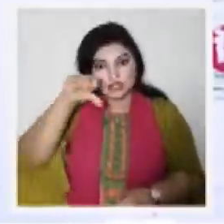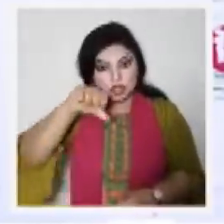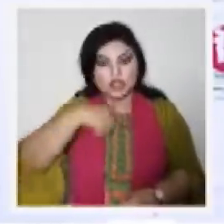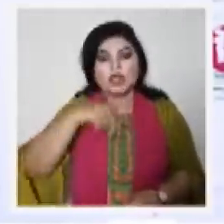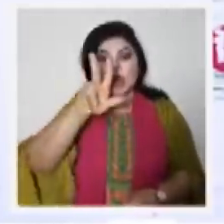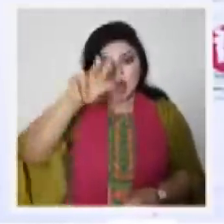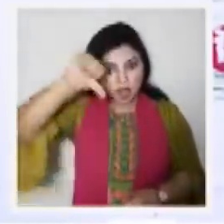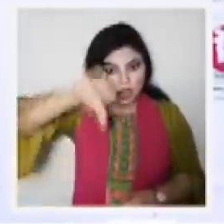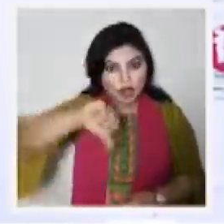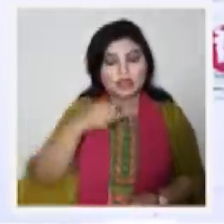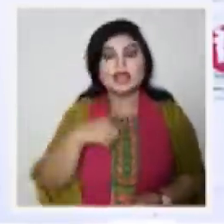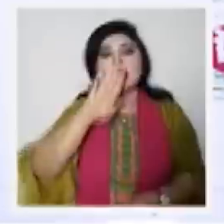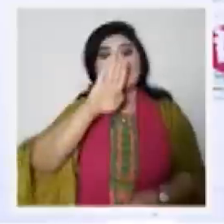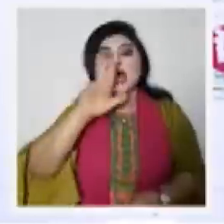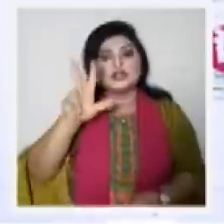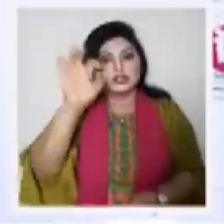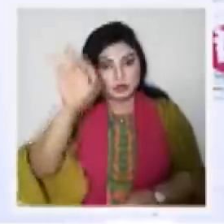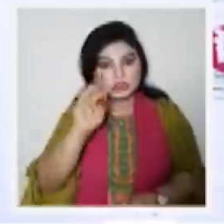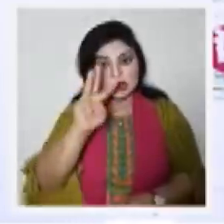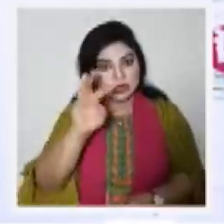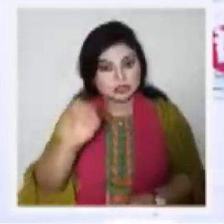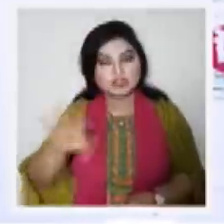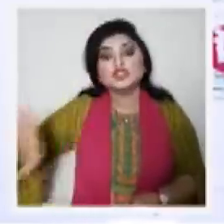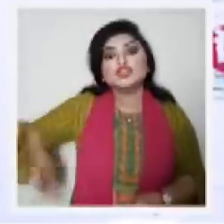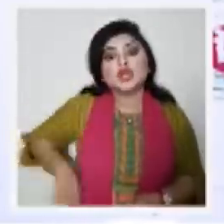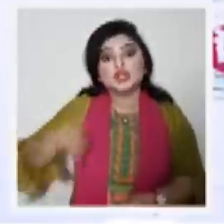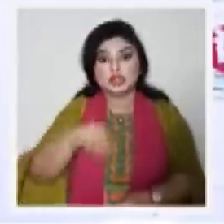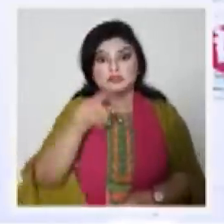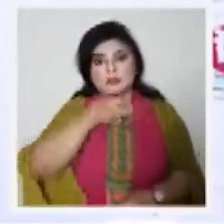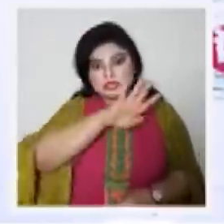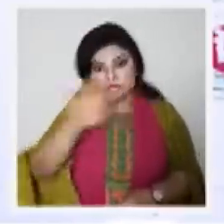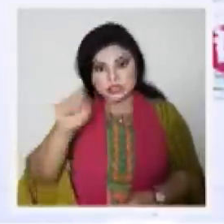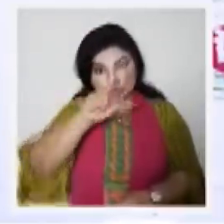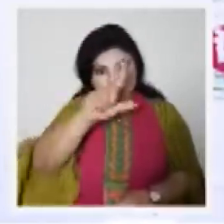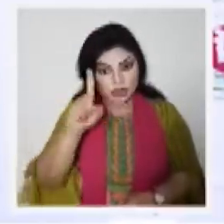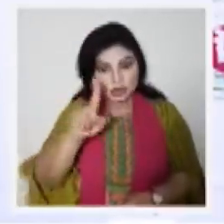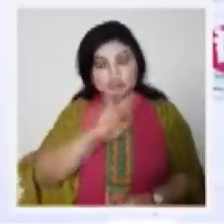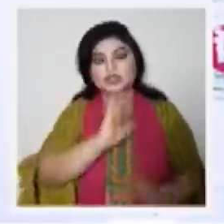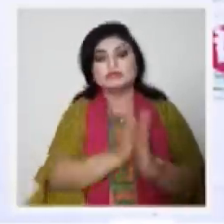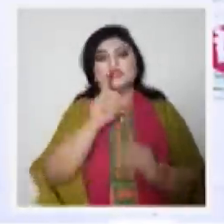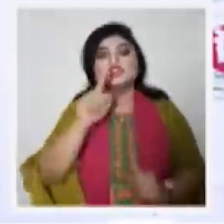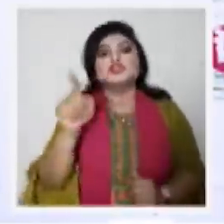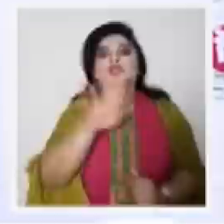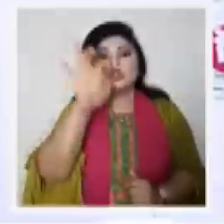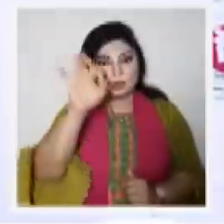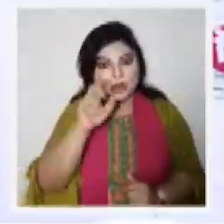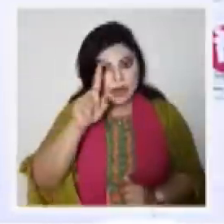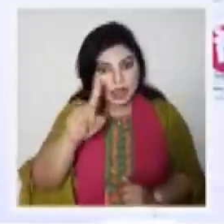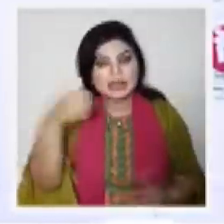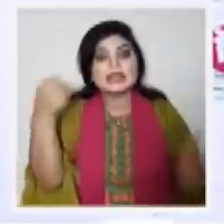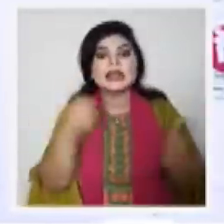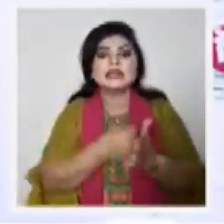এ পর্যন্ত বিভাগভিত্তিক মৃত্যুর সংখ্যা ঢাকা বিভাগ 1,389 জন, 48.33%,